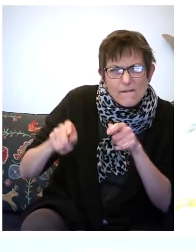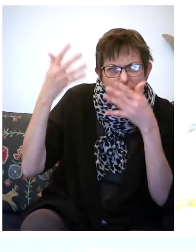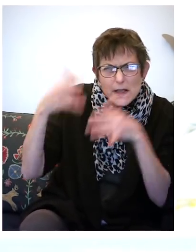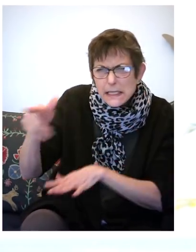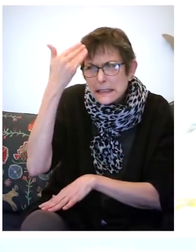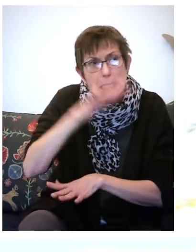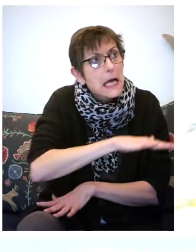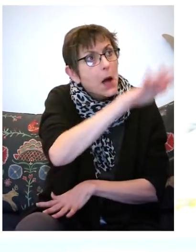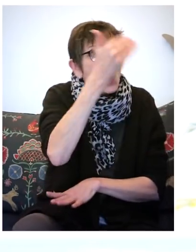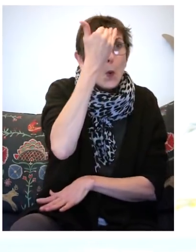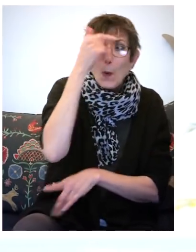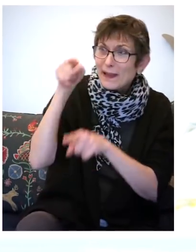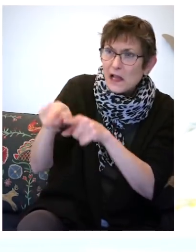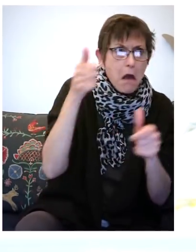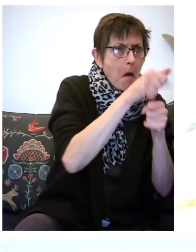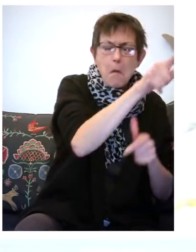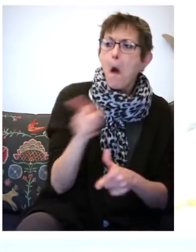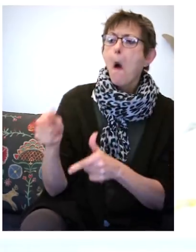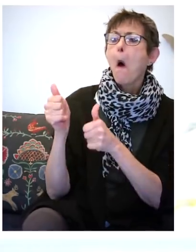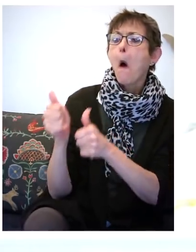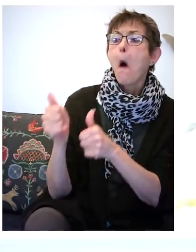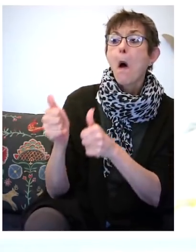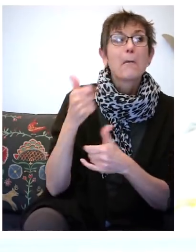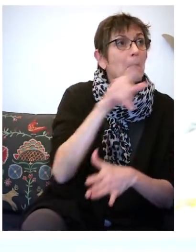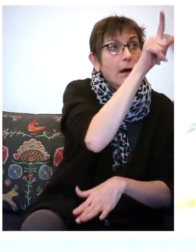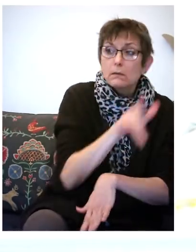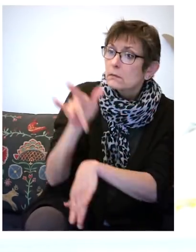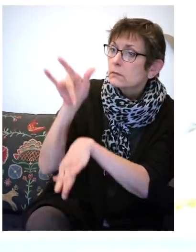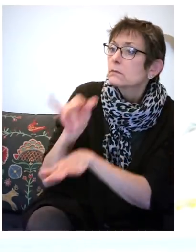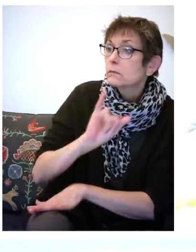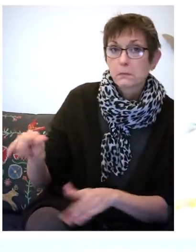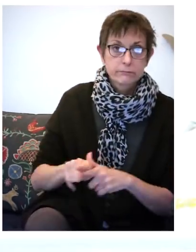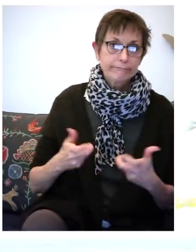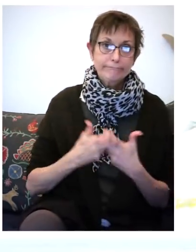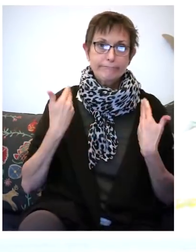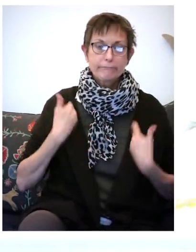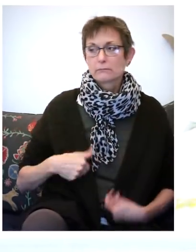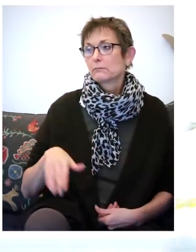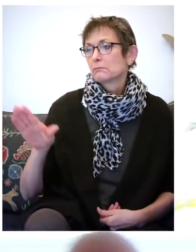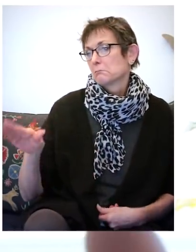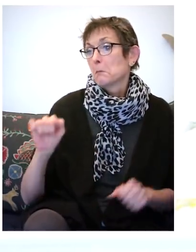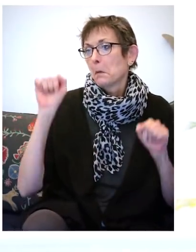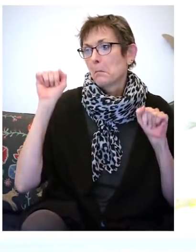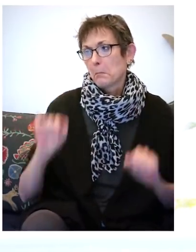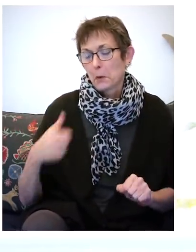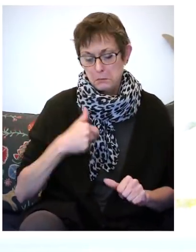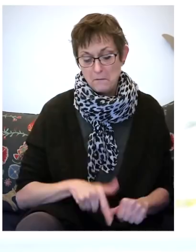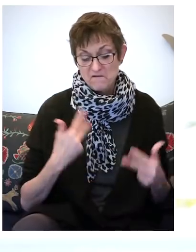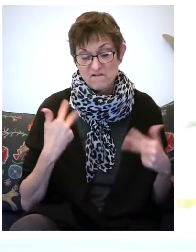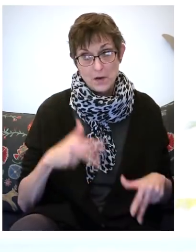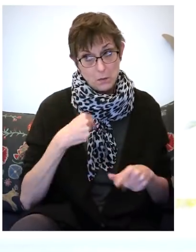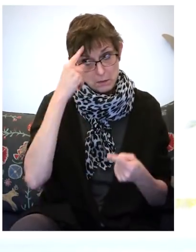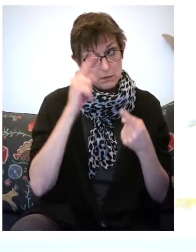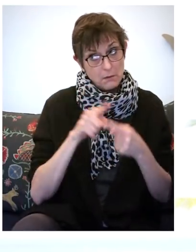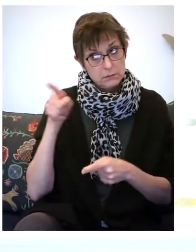des chiffres, à savoir des personnes qui connaissent, qui sont convaincues que c'est bien et qui ne s'en servent pas comme moi. Et au final, j'aurais proposé de faire cette vidéo-là sur ce sujet-là